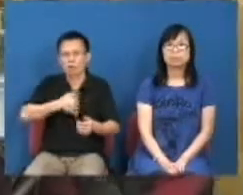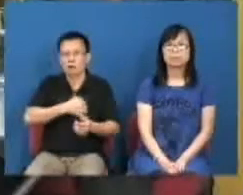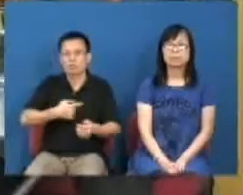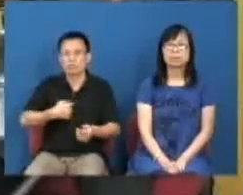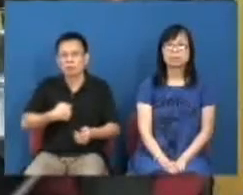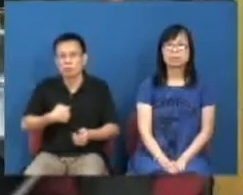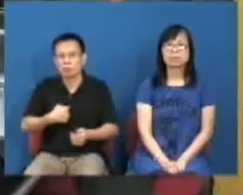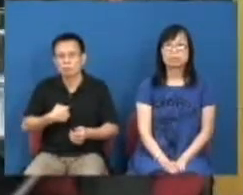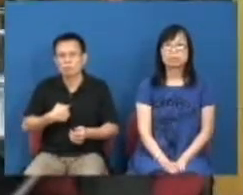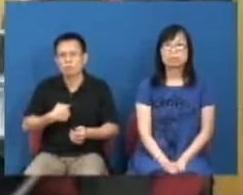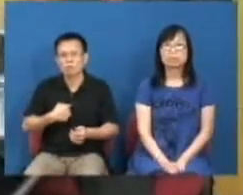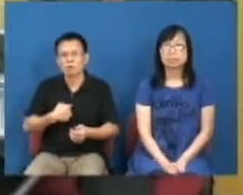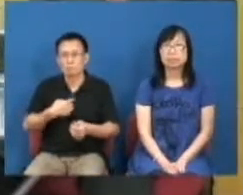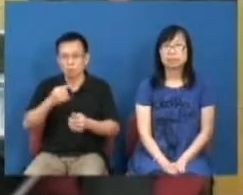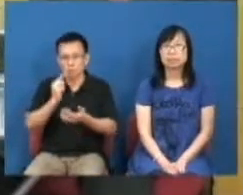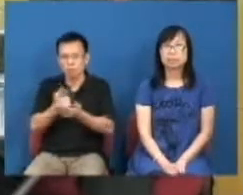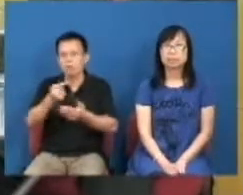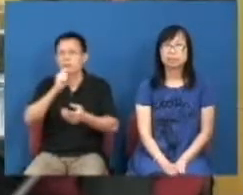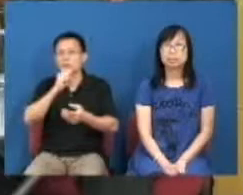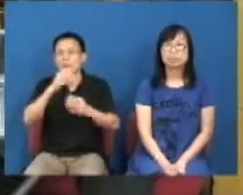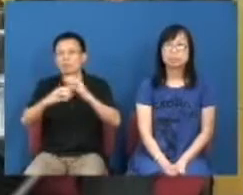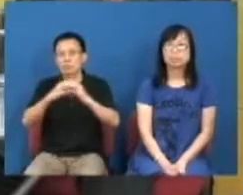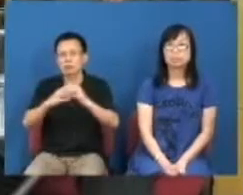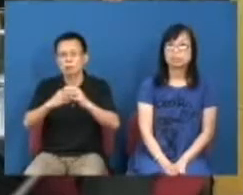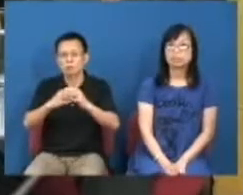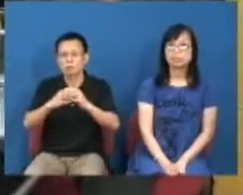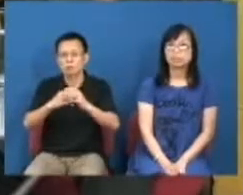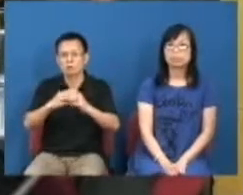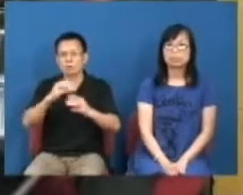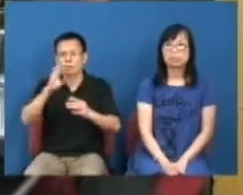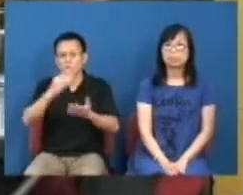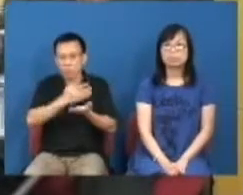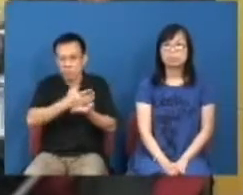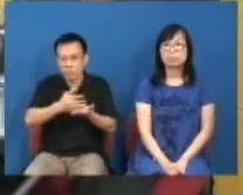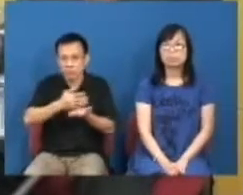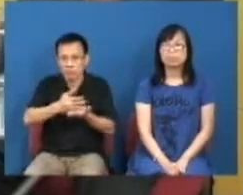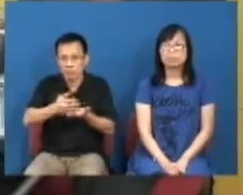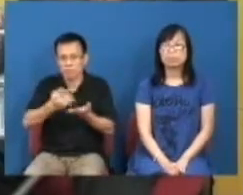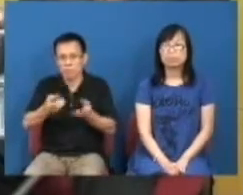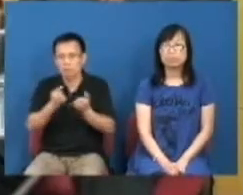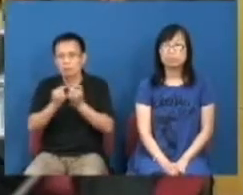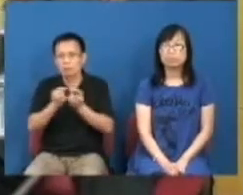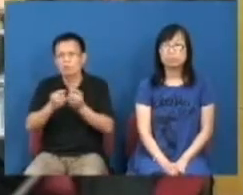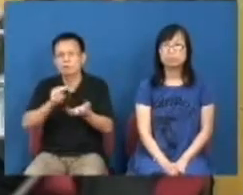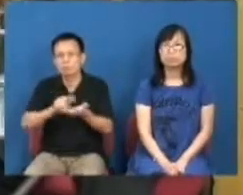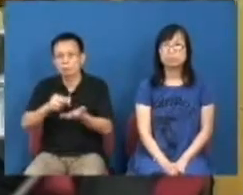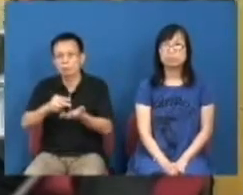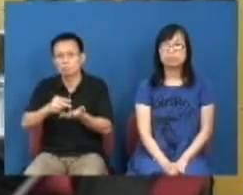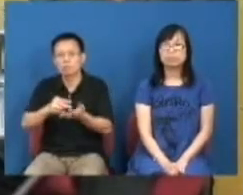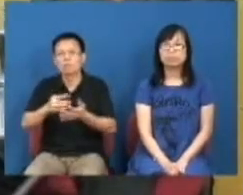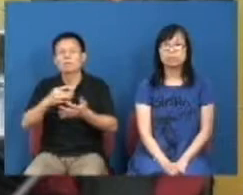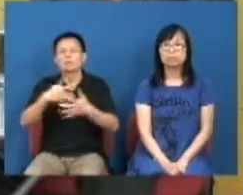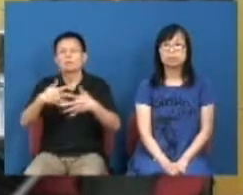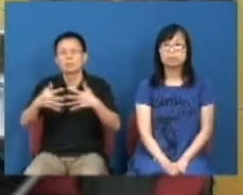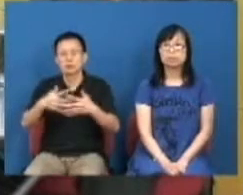啦，就係、是、話只要有溝通， 啊，同意， 只要大家可以分享你哋嘅資訊，事情就容易解